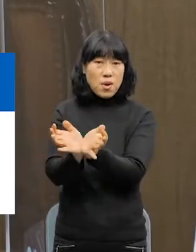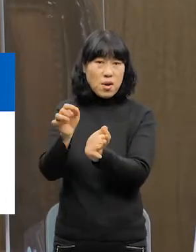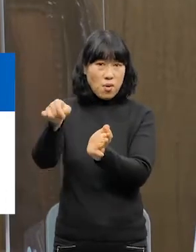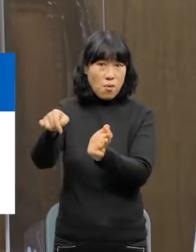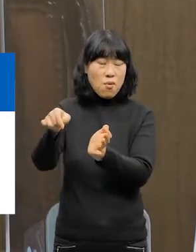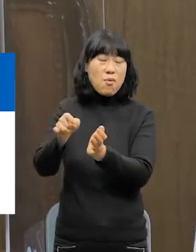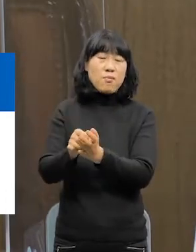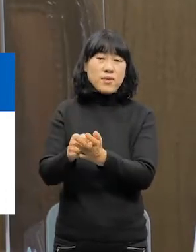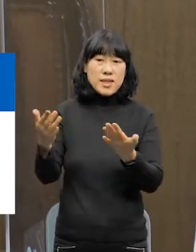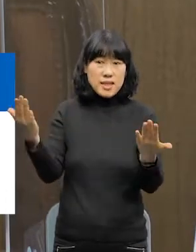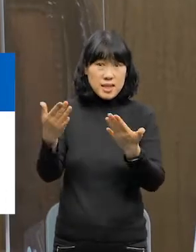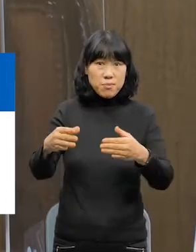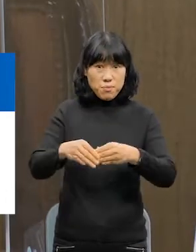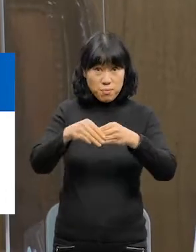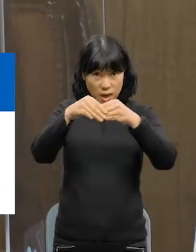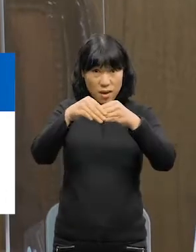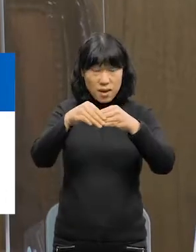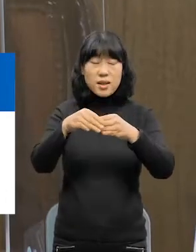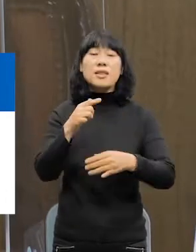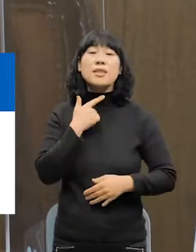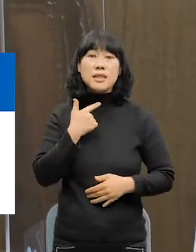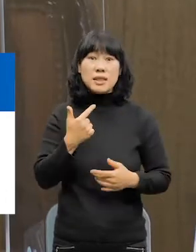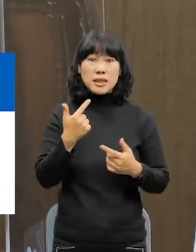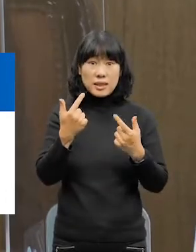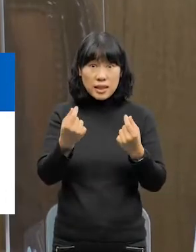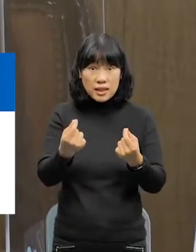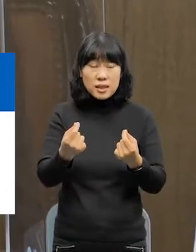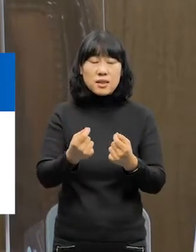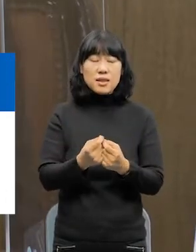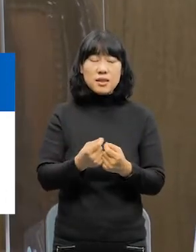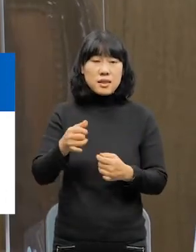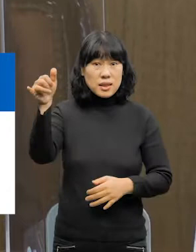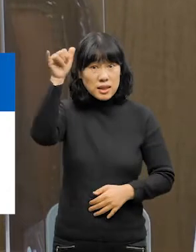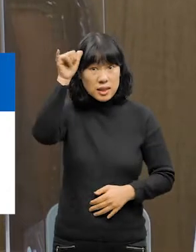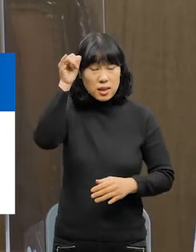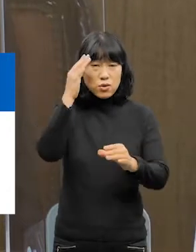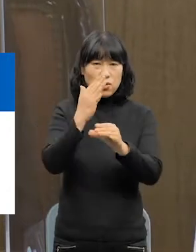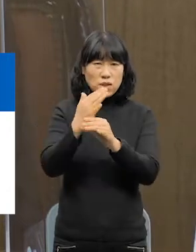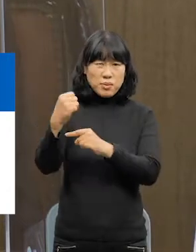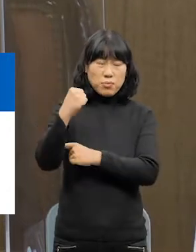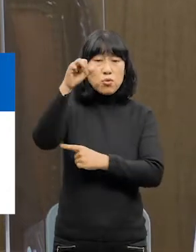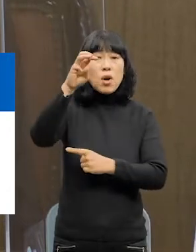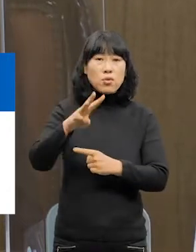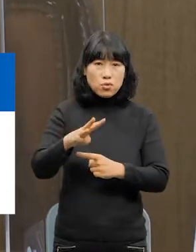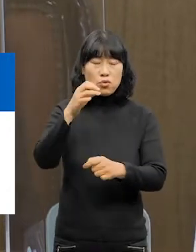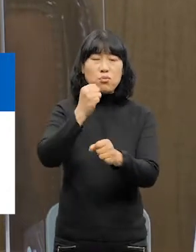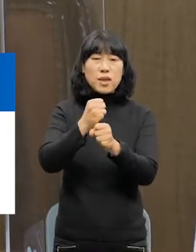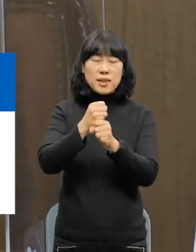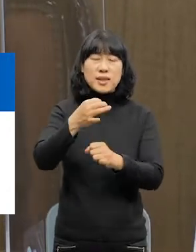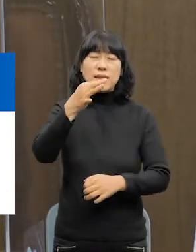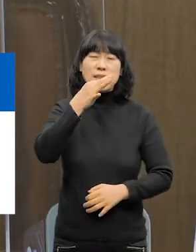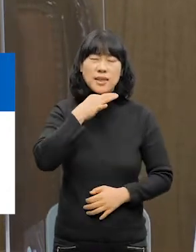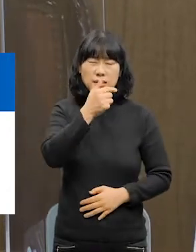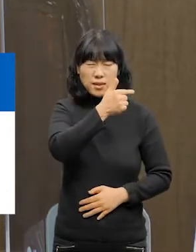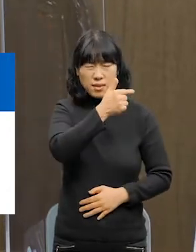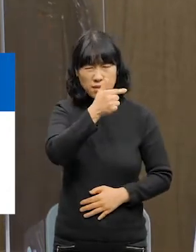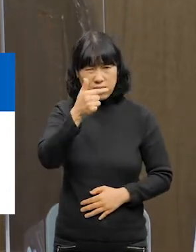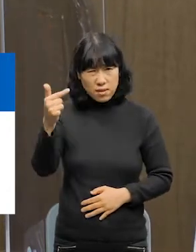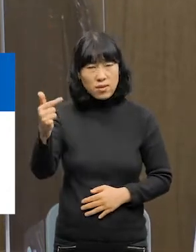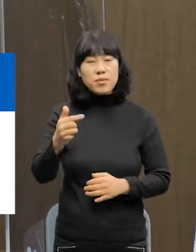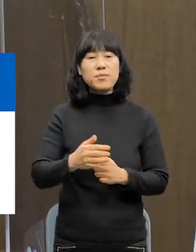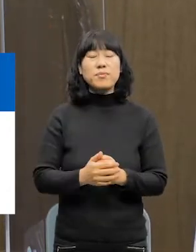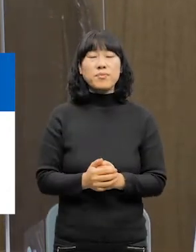사이언스하고 이렇게 업무 협약을 맺게 되면 인공지능 중심 도시 광주 만드는데 저는 크게